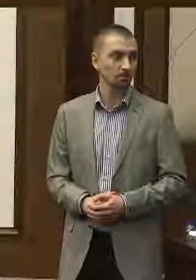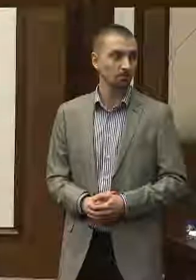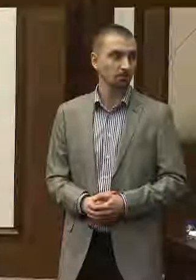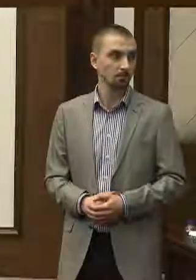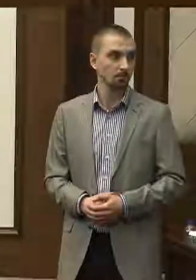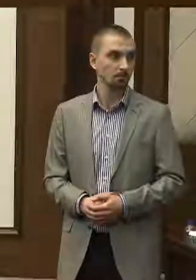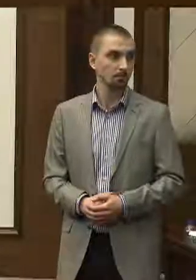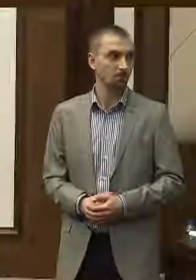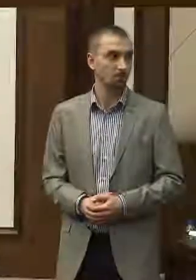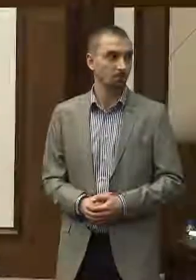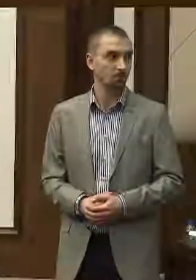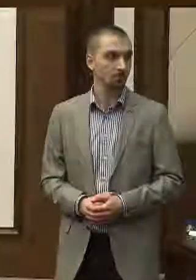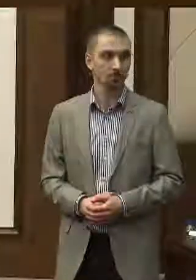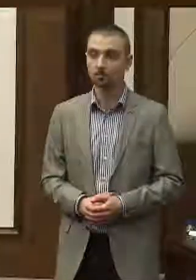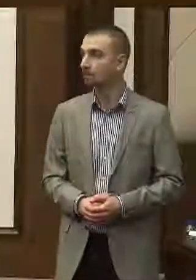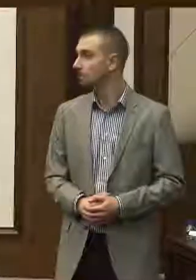Nereden söndürmeyi?